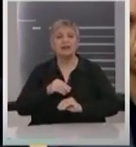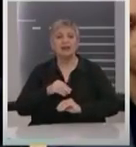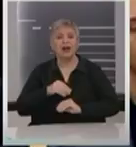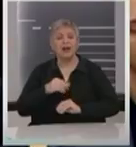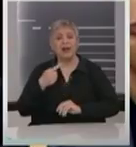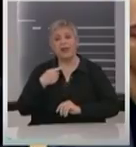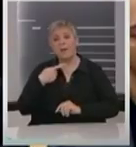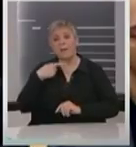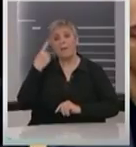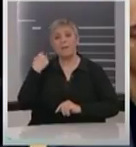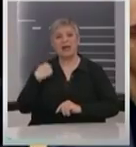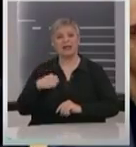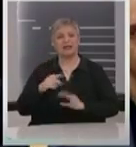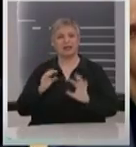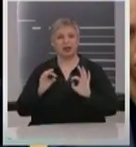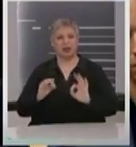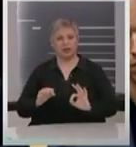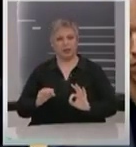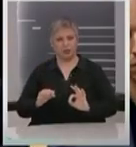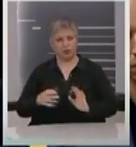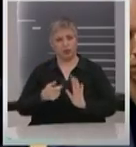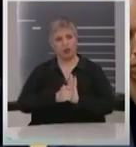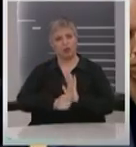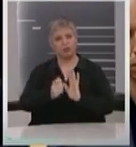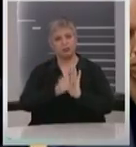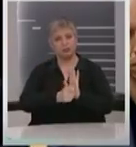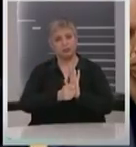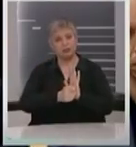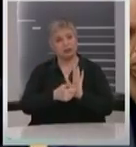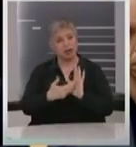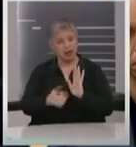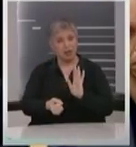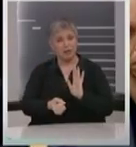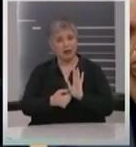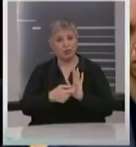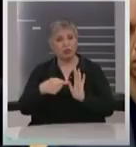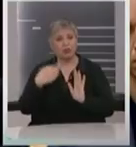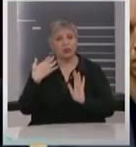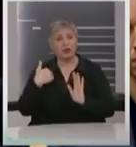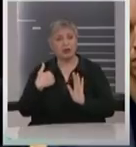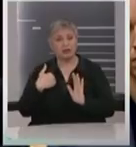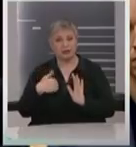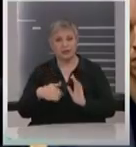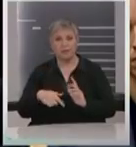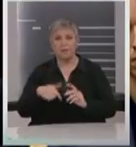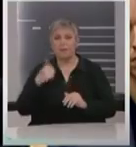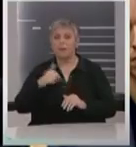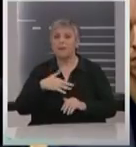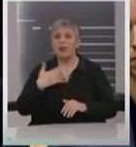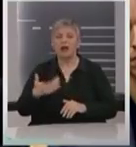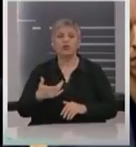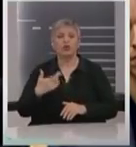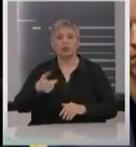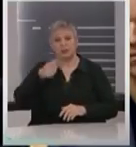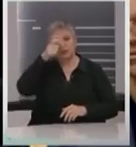πριν, πρακτικά της Βουλής, 10 Δεκεμβρίου 2017, μέγα εθνικό θέμα η δηλώση Ερντογάν για